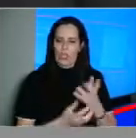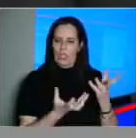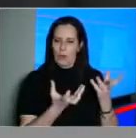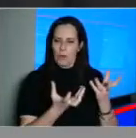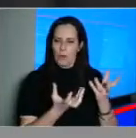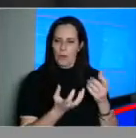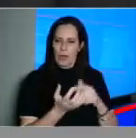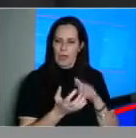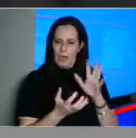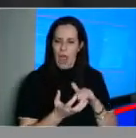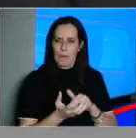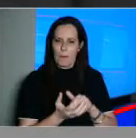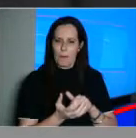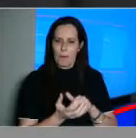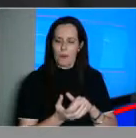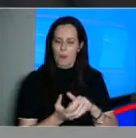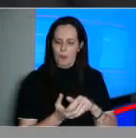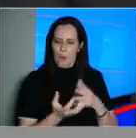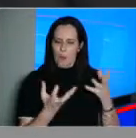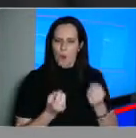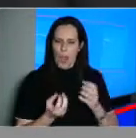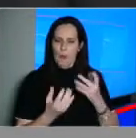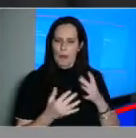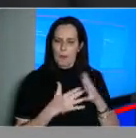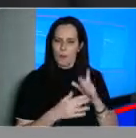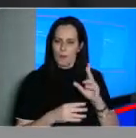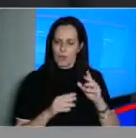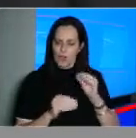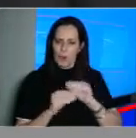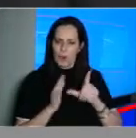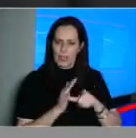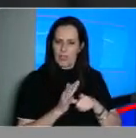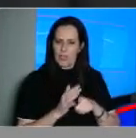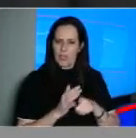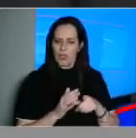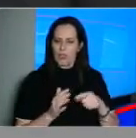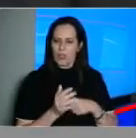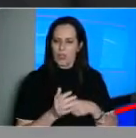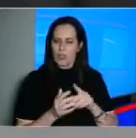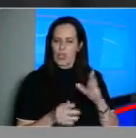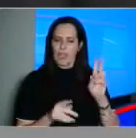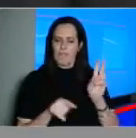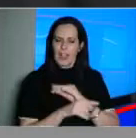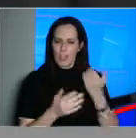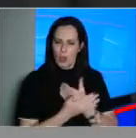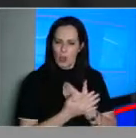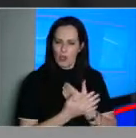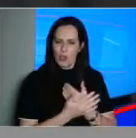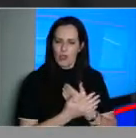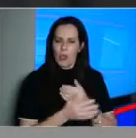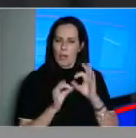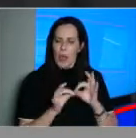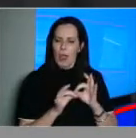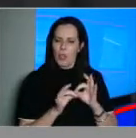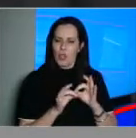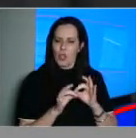שהיא מושכת, וגם יורקת הרבה אש, וגם משתמשת בטכניקות שונות ומשונות של פייק ניוז, זה ממש יוצא